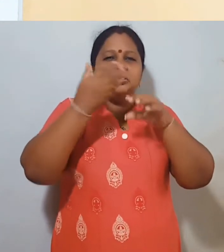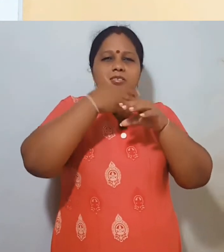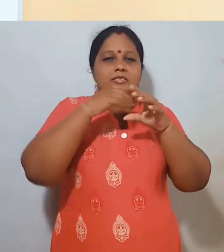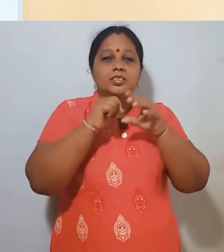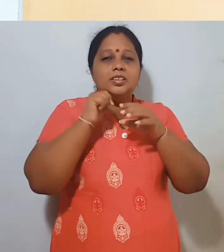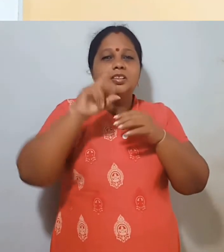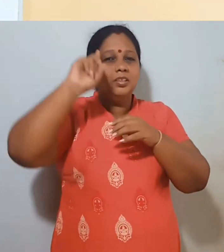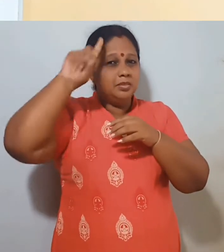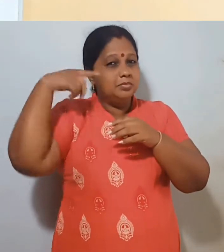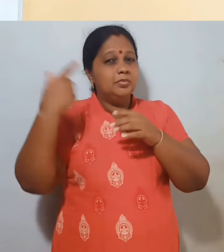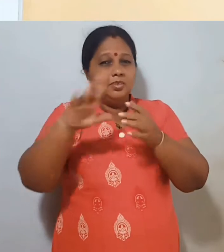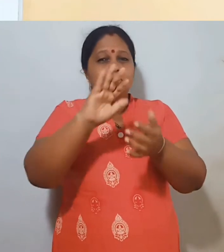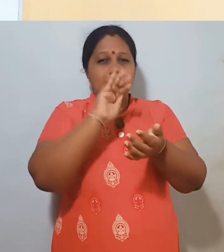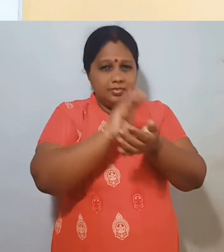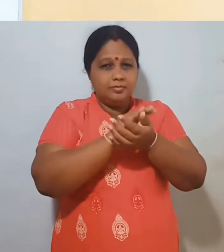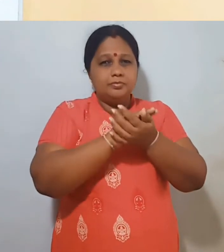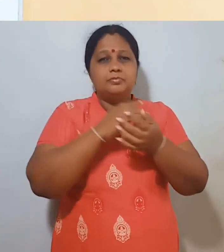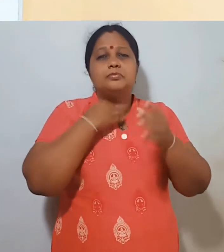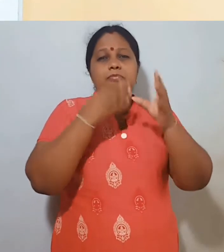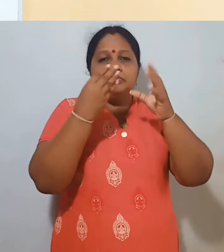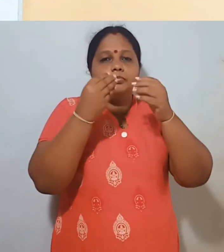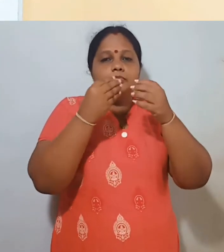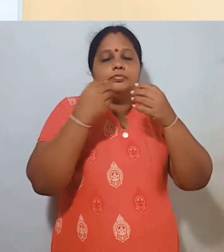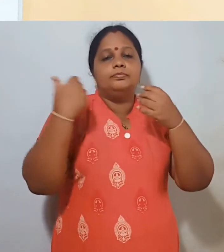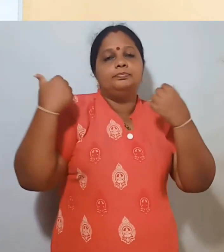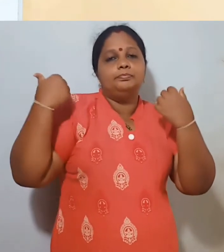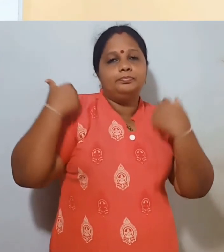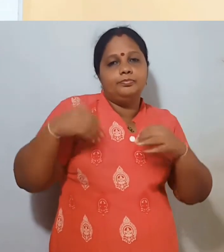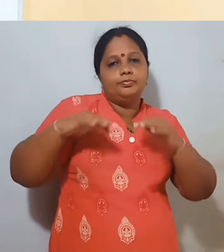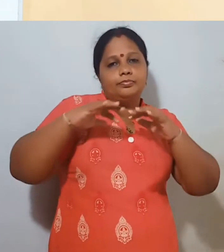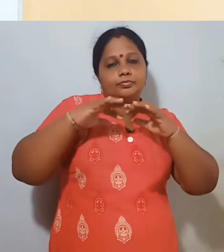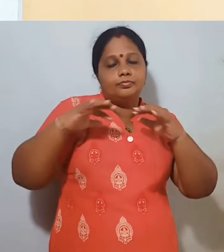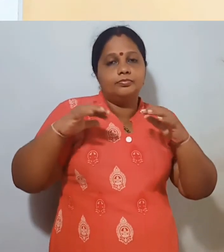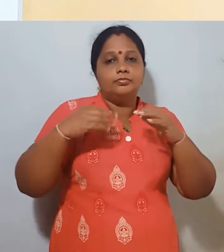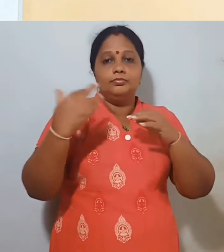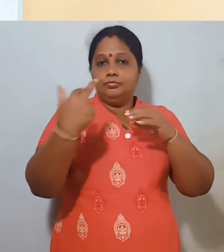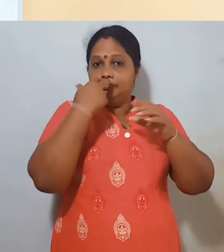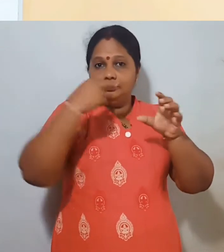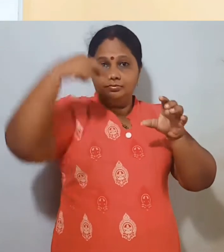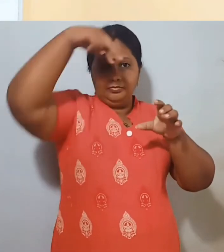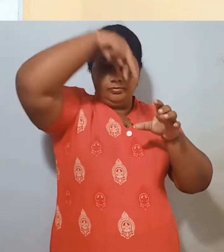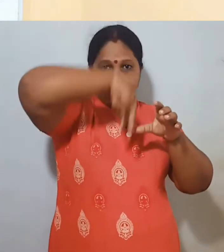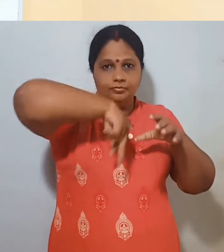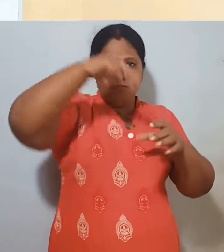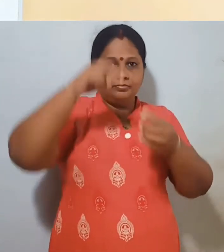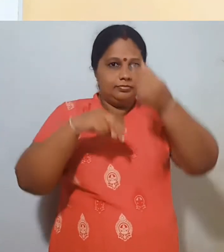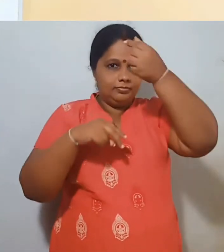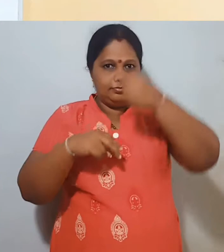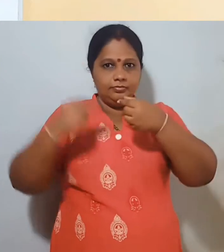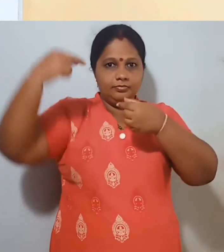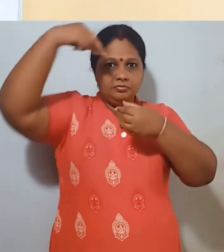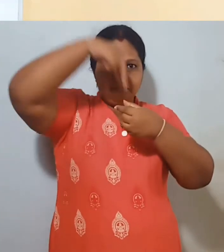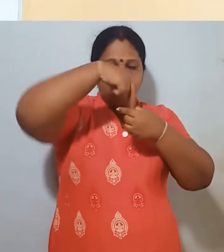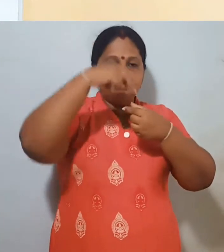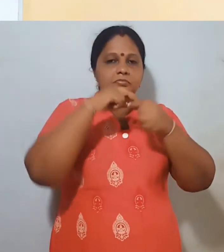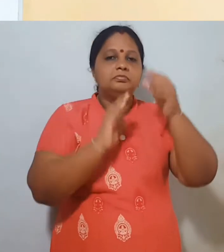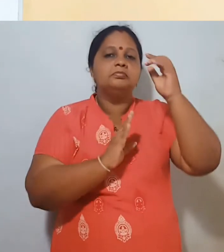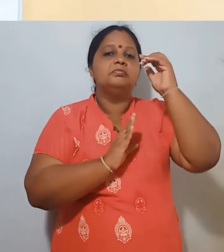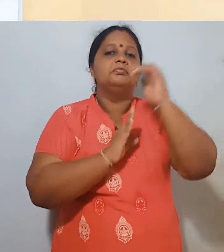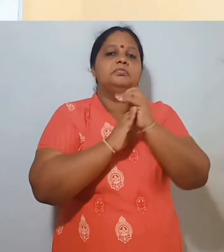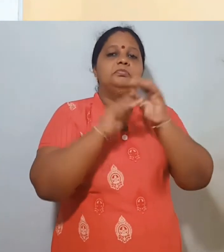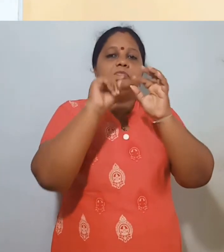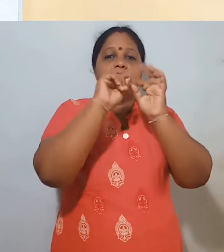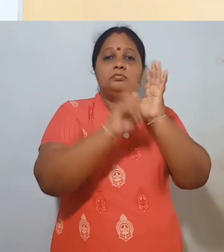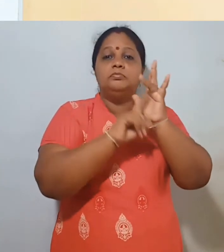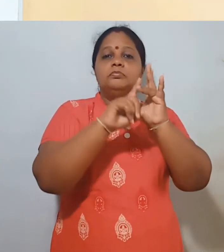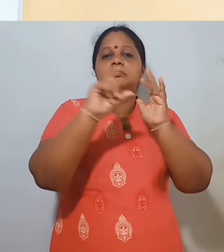உணர்வில்லாம இருக்கிறதால அந்த தசை தளர்வுகள் ஏற்பட்டு காத்து போய் வார அந்த பாதை பிளாக் பண்ணப்படலாம். அப்ப அவருக்கு